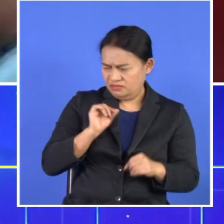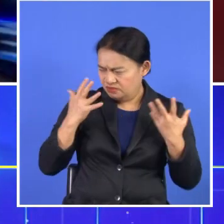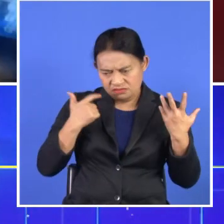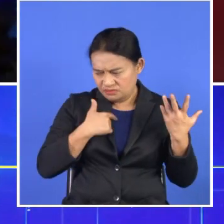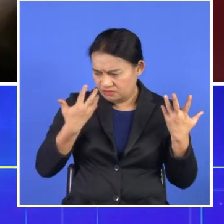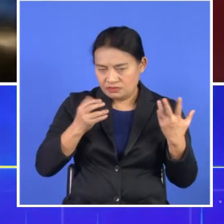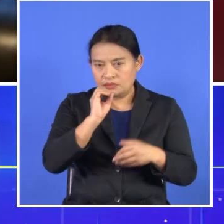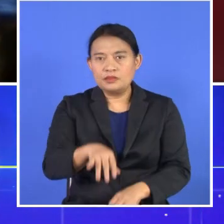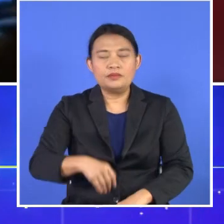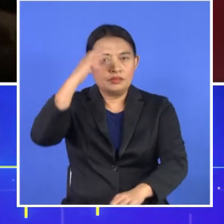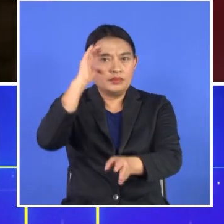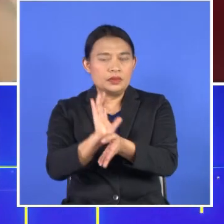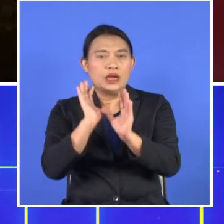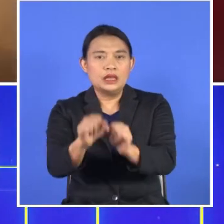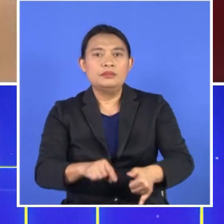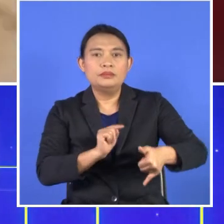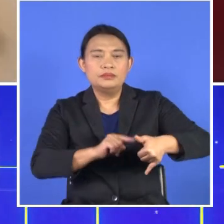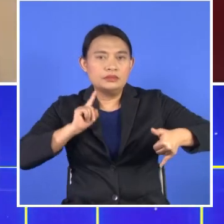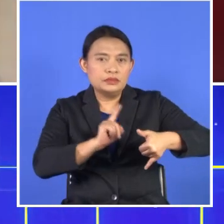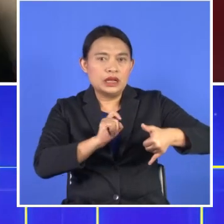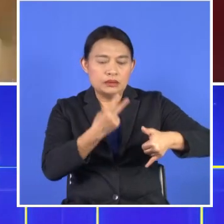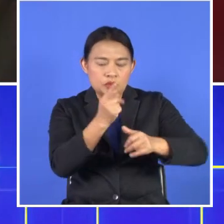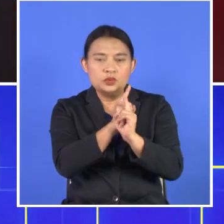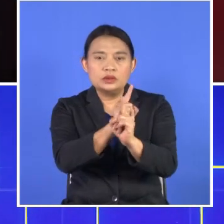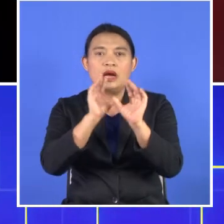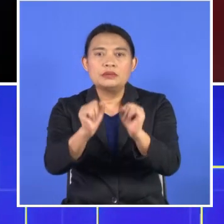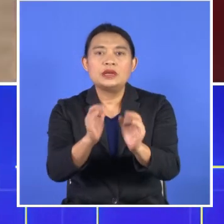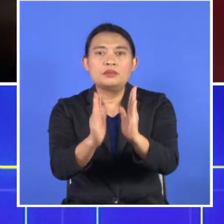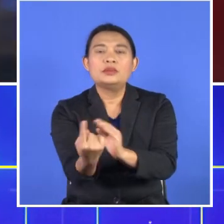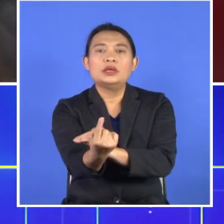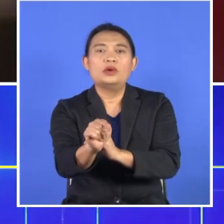ตำรวจก็สอบปากคำเพิ่มเติมแล้วก็เดี๋ยวติดตามตัวอีกคนนึงที่ยังหนีอยู่ด้วยค่ะ ค่ะ